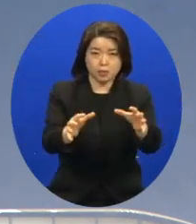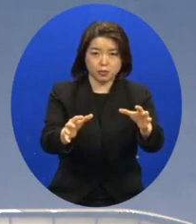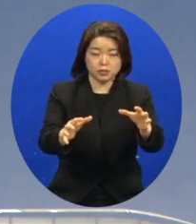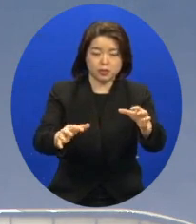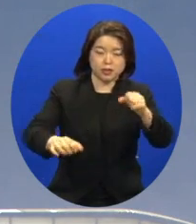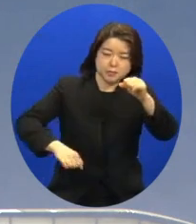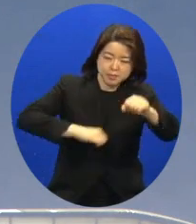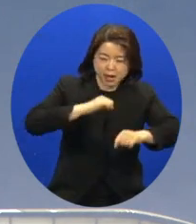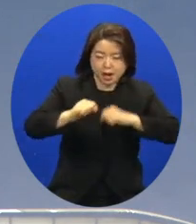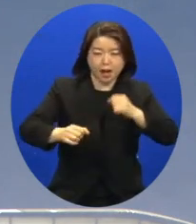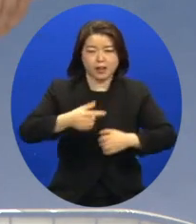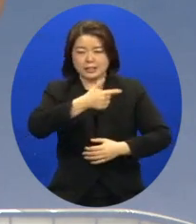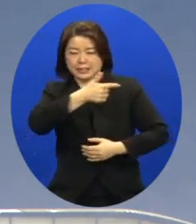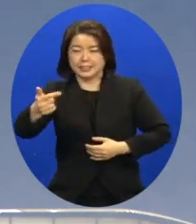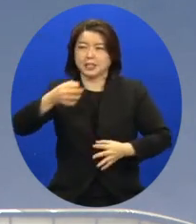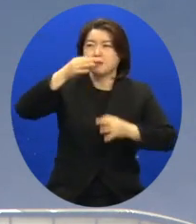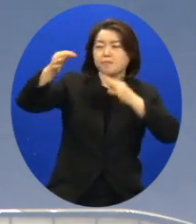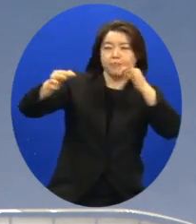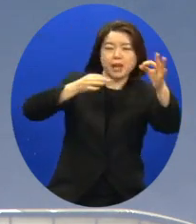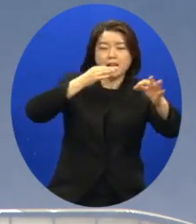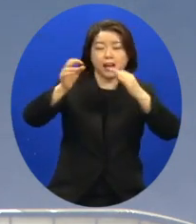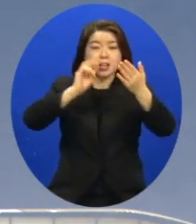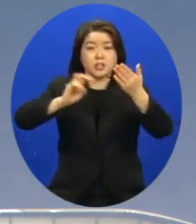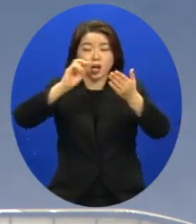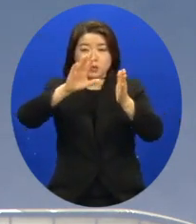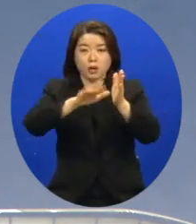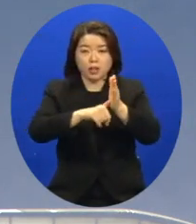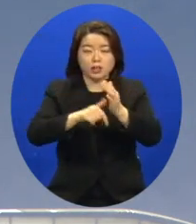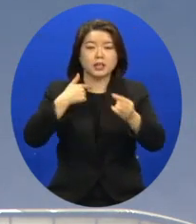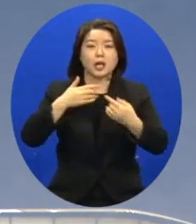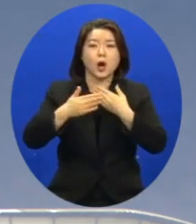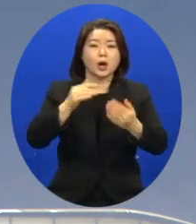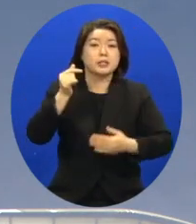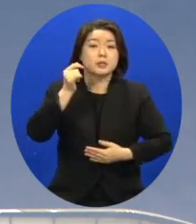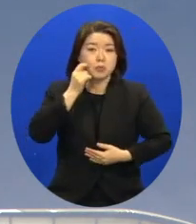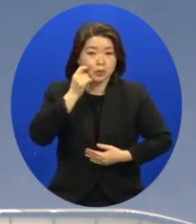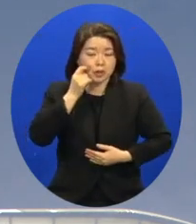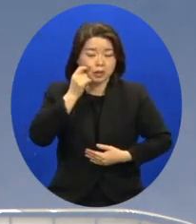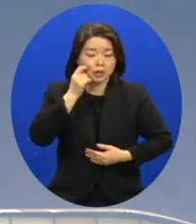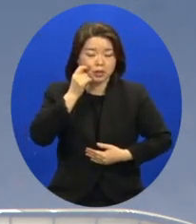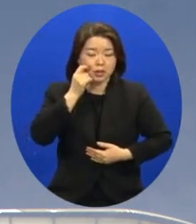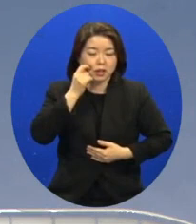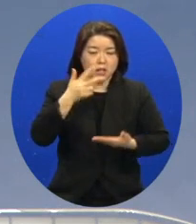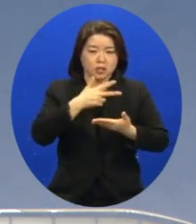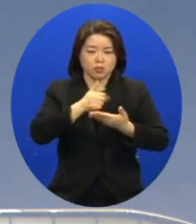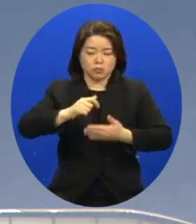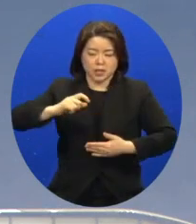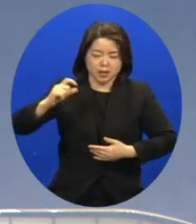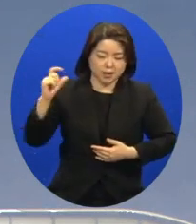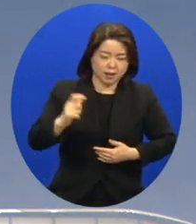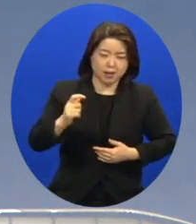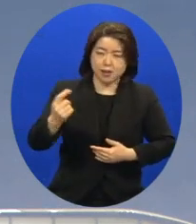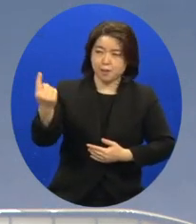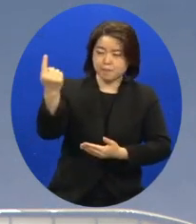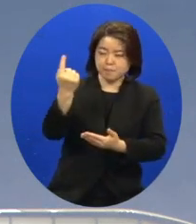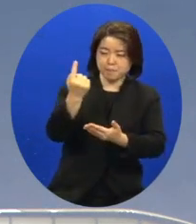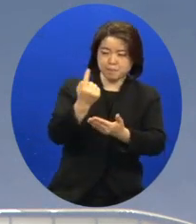마음껏 소리 불러 찬송할 때 경험해 보지 못했던 주님의 강력한 임재를 거기서 경험을 했다는